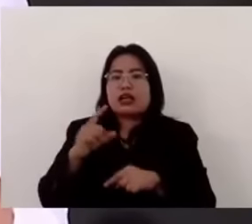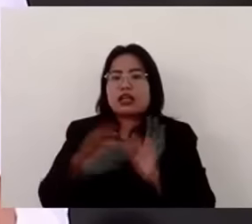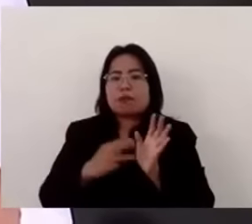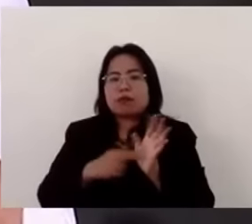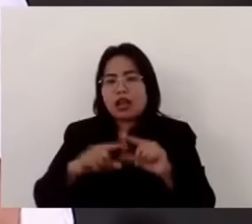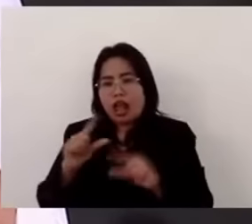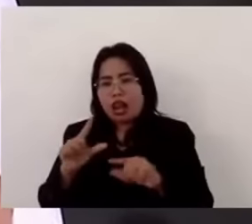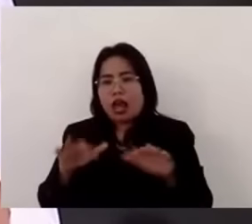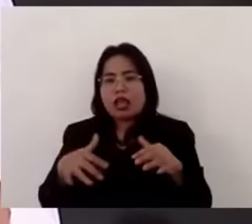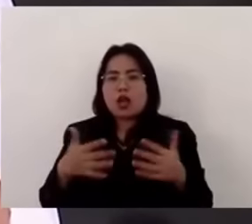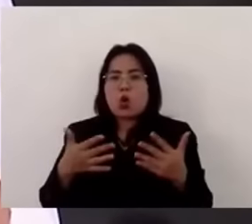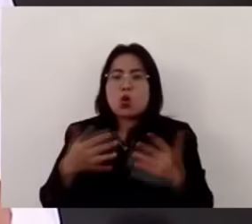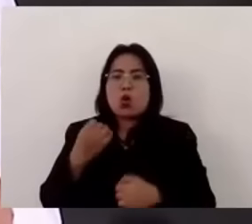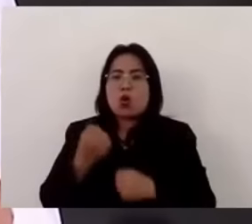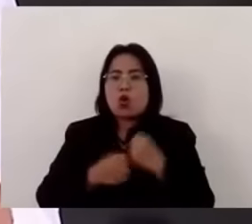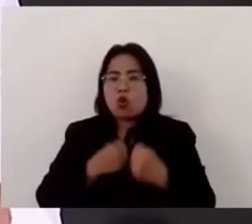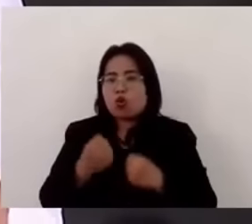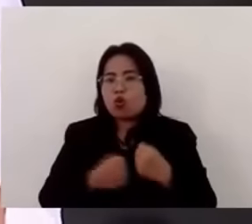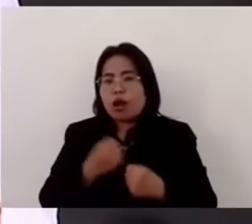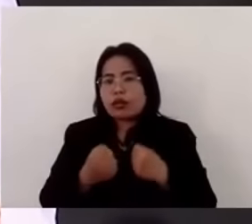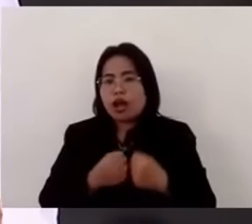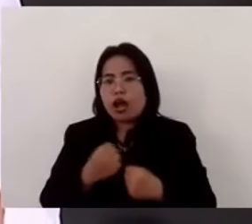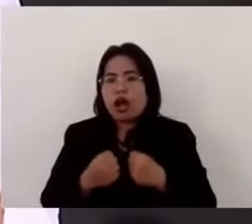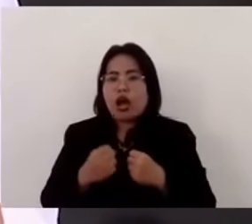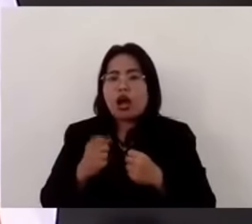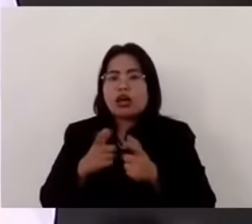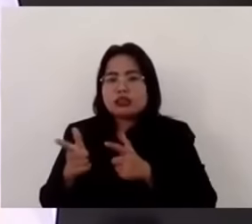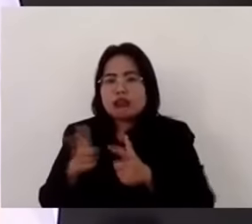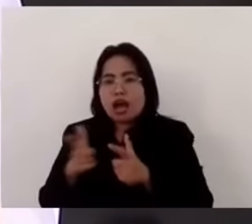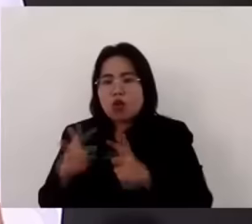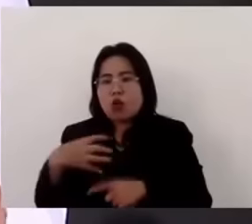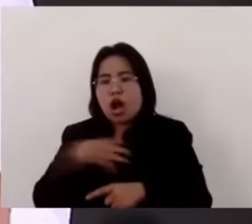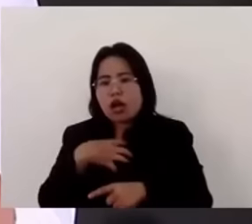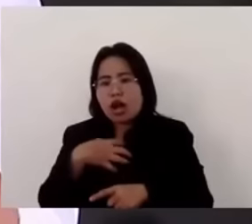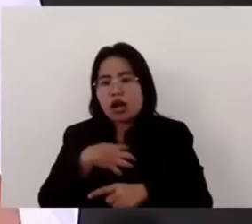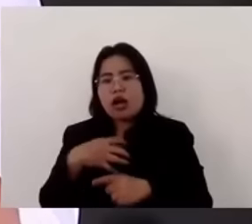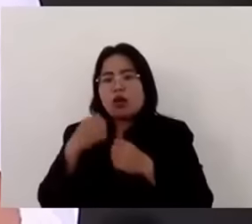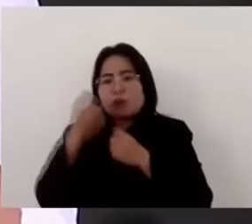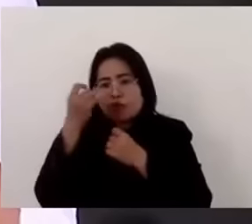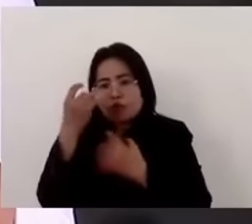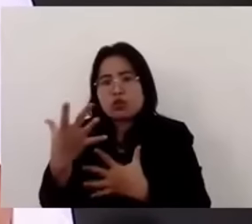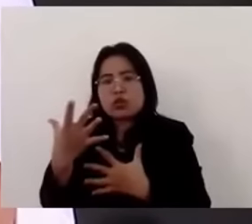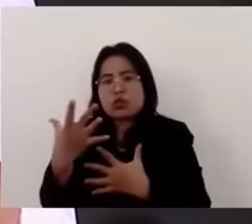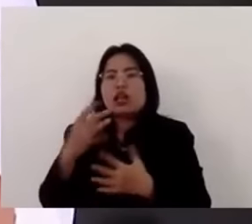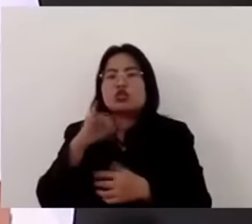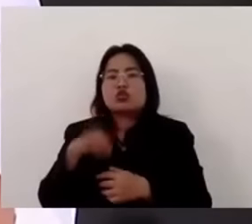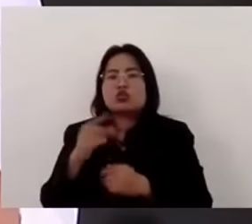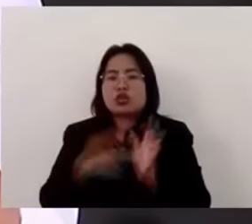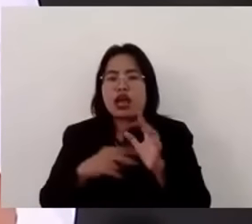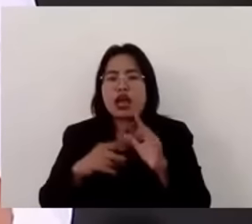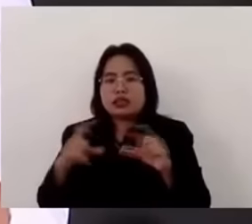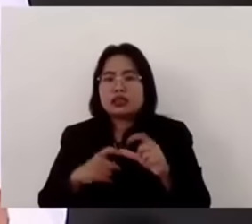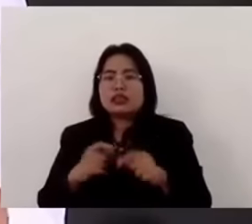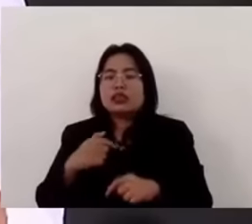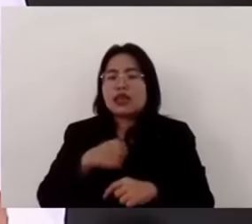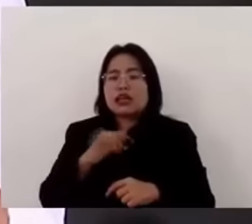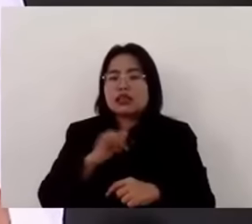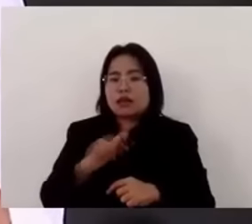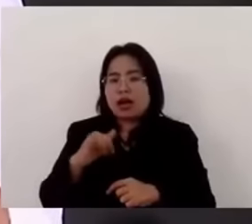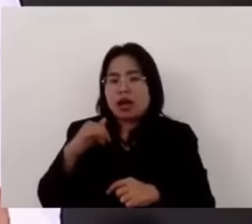maupun upaya-upaya mengganggu hak-hak profesional para jurnalis saya dan Mas Anis